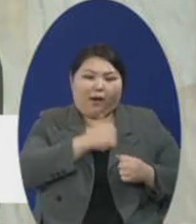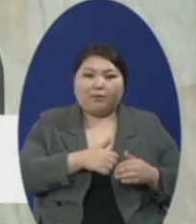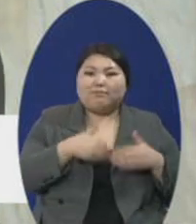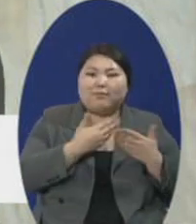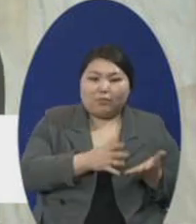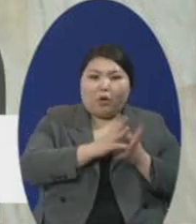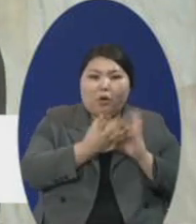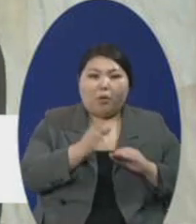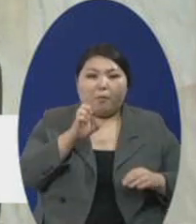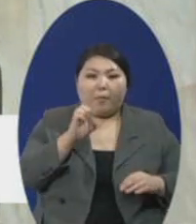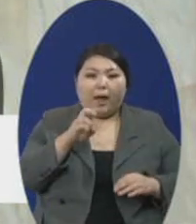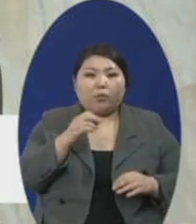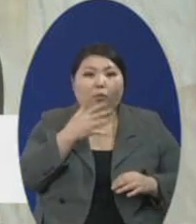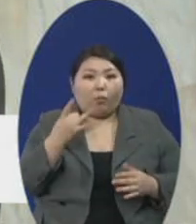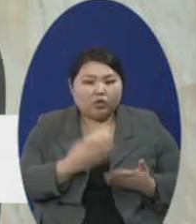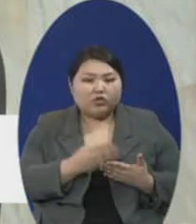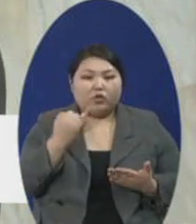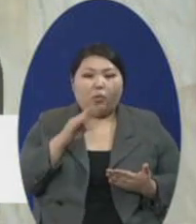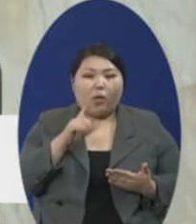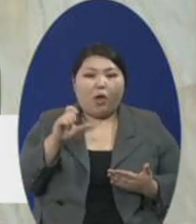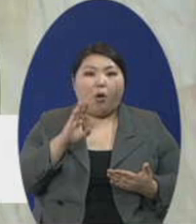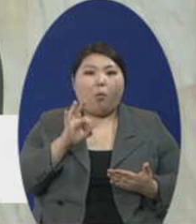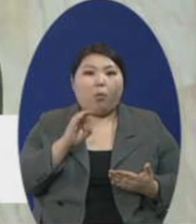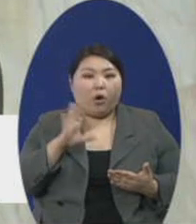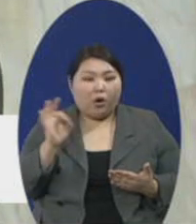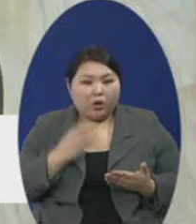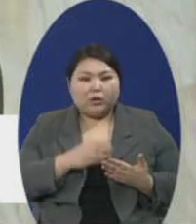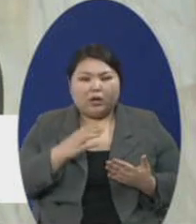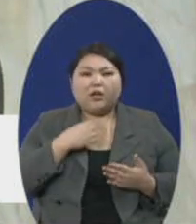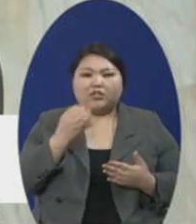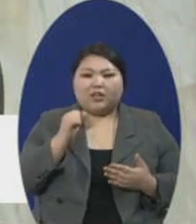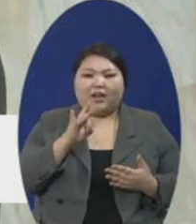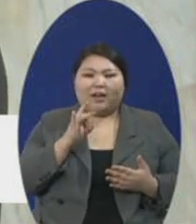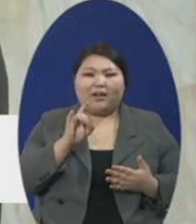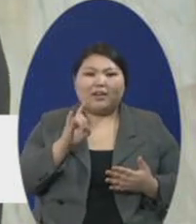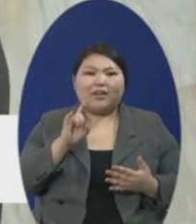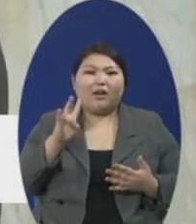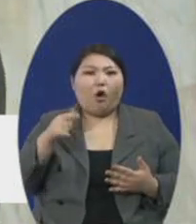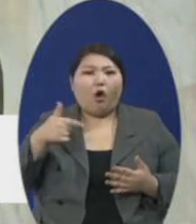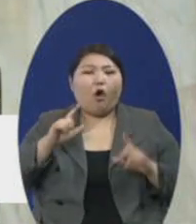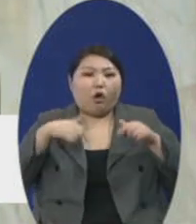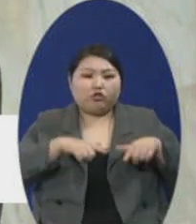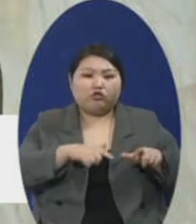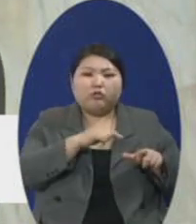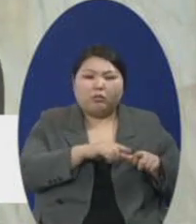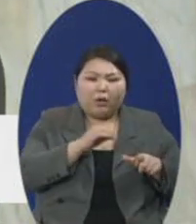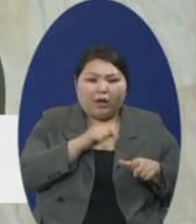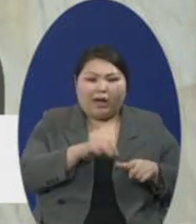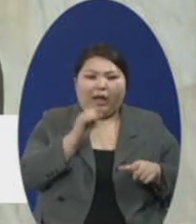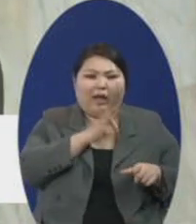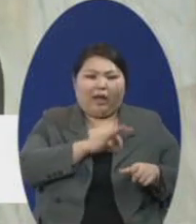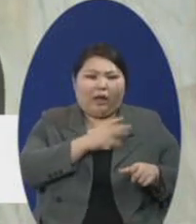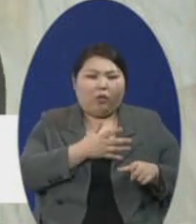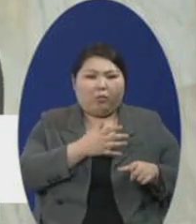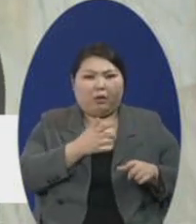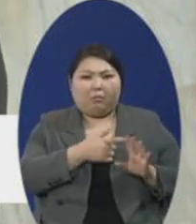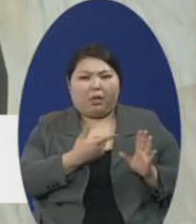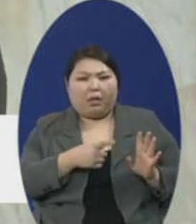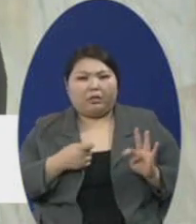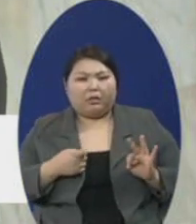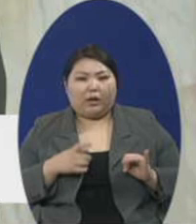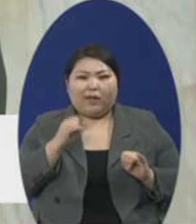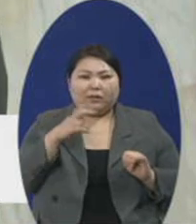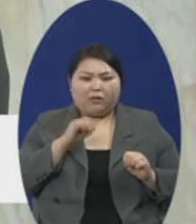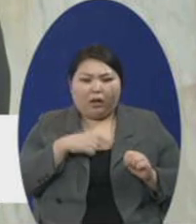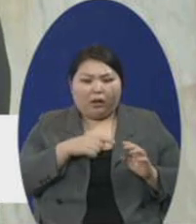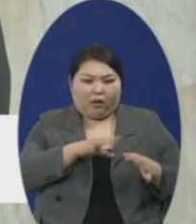нуур, шивээ овоо, шарын голын уулуурхайнууд инжилээс бол амжилт нэмэгдсэн одоо яг энэ нэгж төвчлээ салбарын хатгалыг дагаад уурхаас хүнд